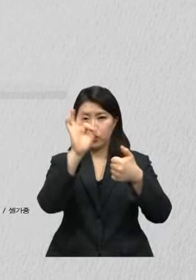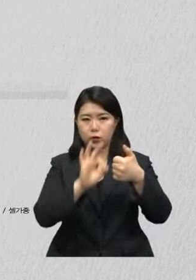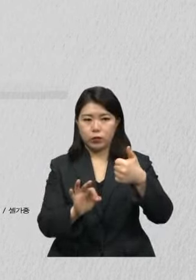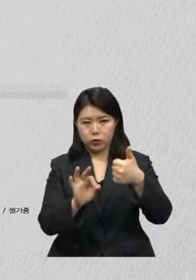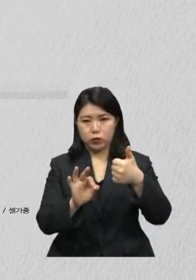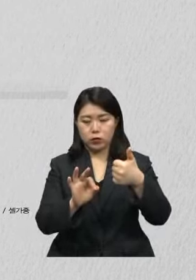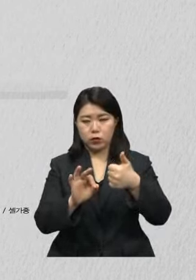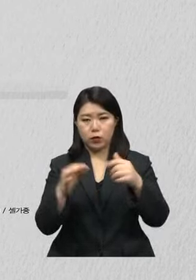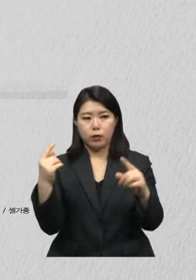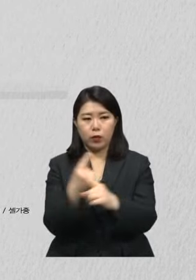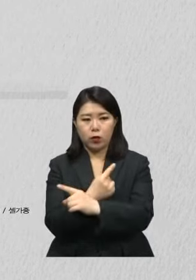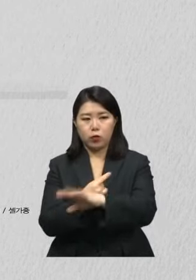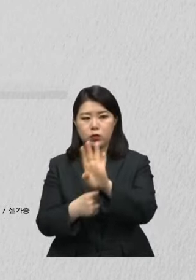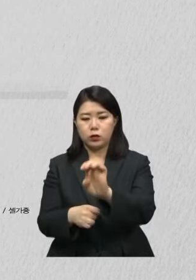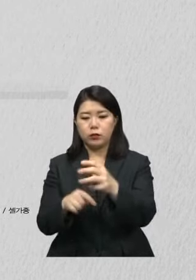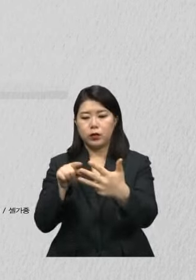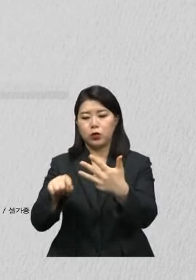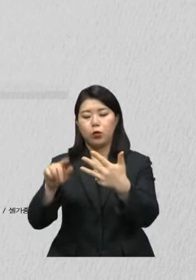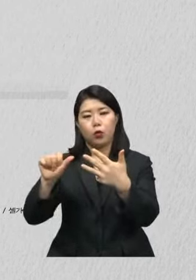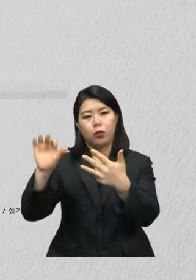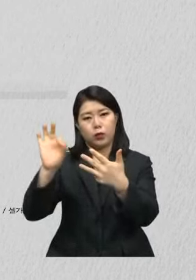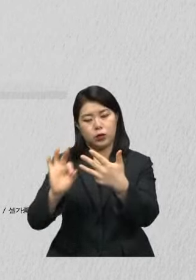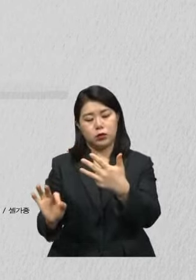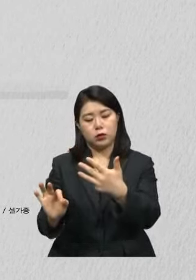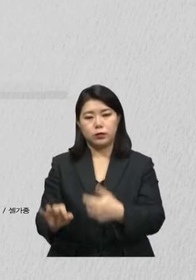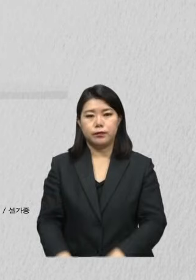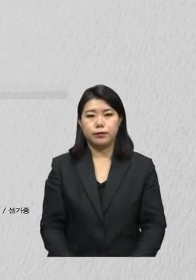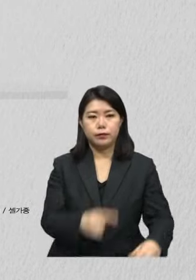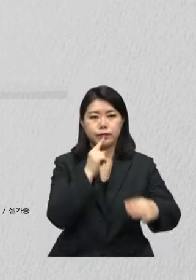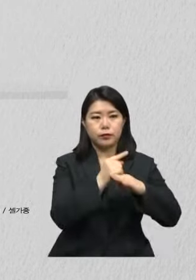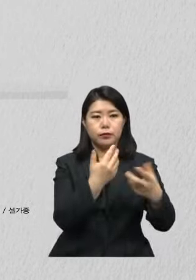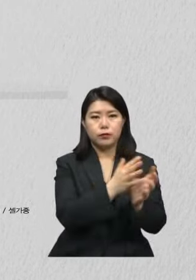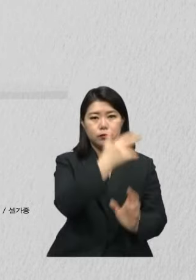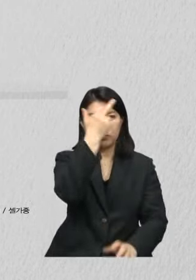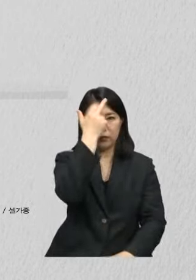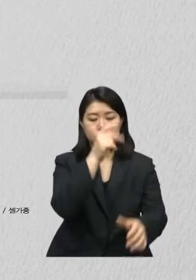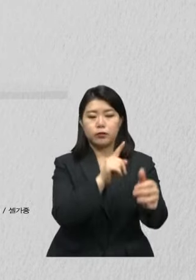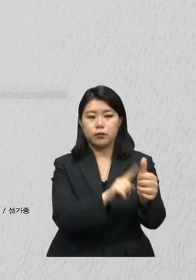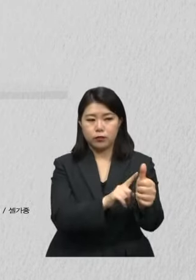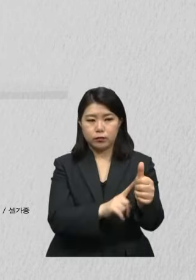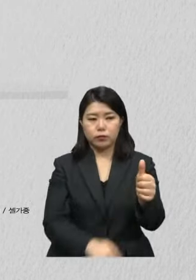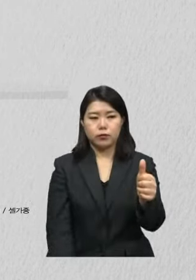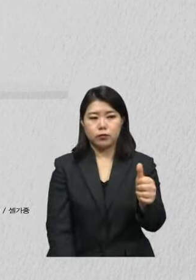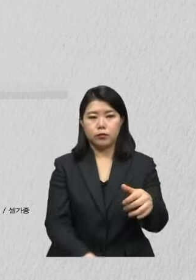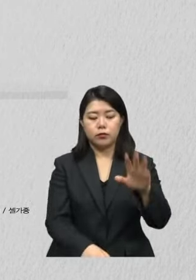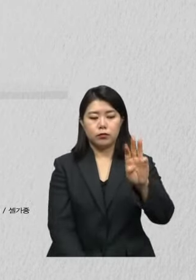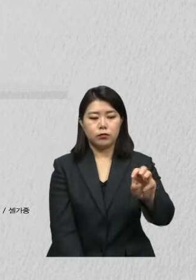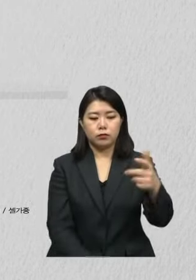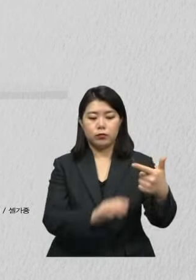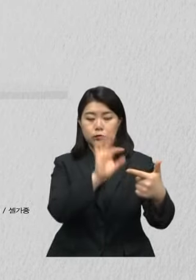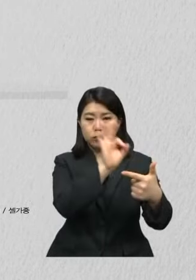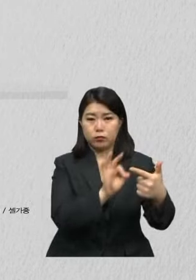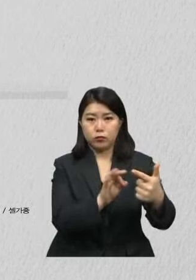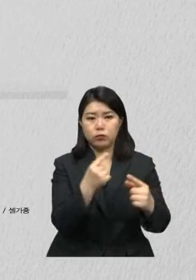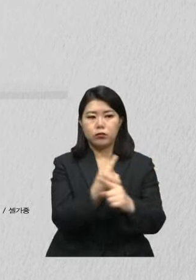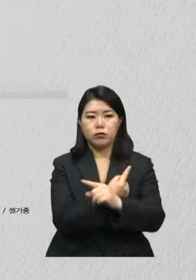55.6%에서 48.5%로 줄었고 더불어민주당 최재관 후보의 지지율은